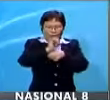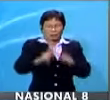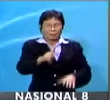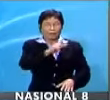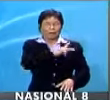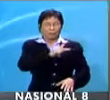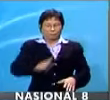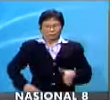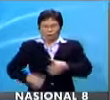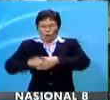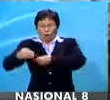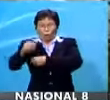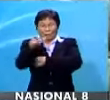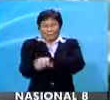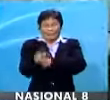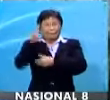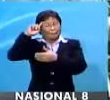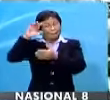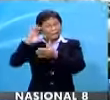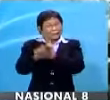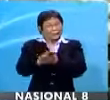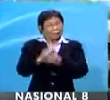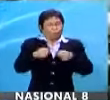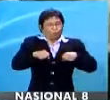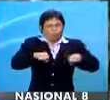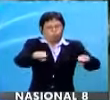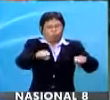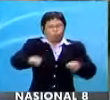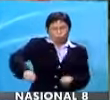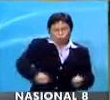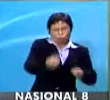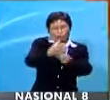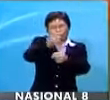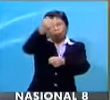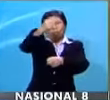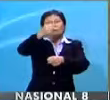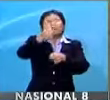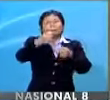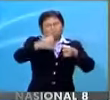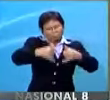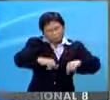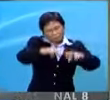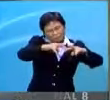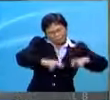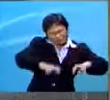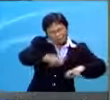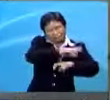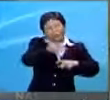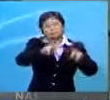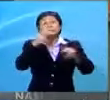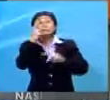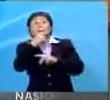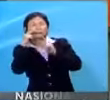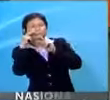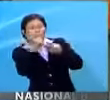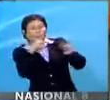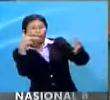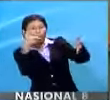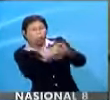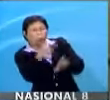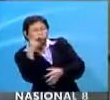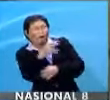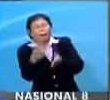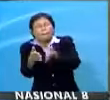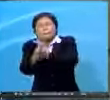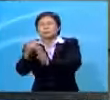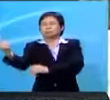Kementerian Luar itu di ayai dalam perjalanan ke Sungai Buloh kes masih disiasat dan orang ramai yang menyaksikan kemalangan tersebut